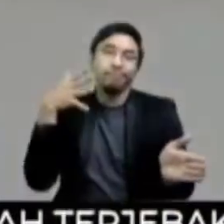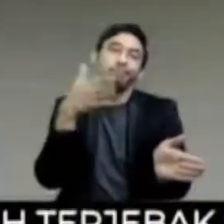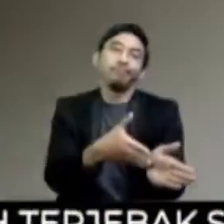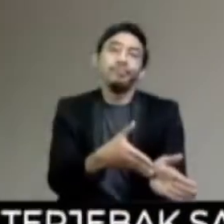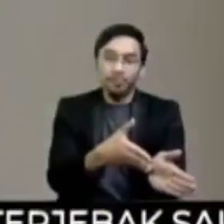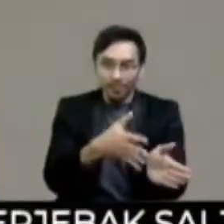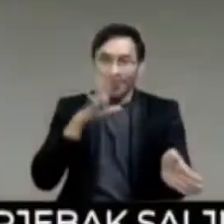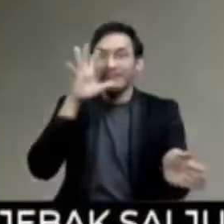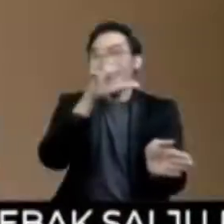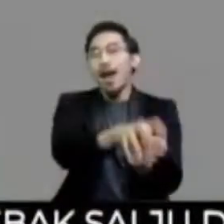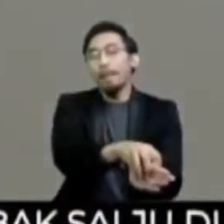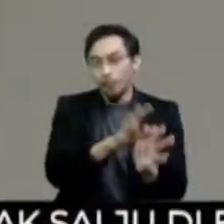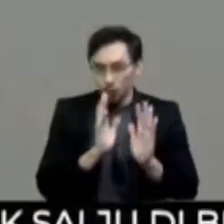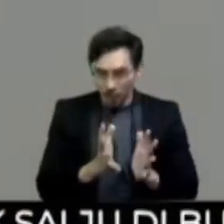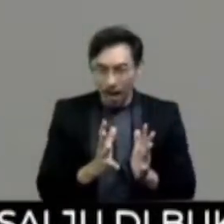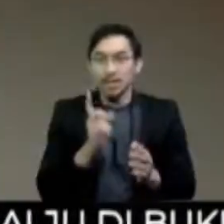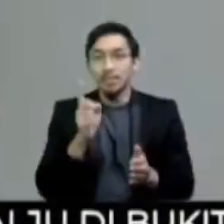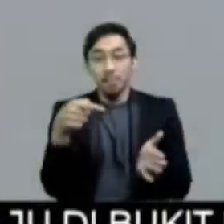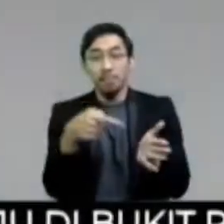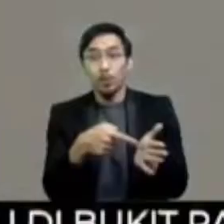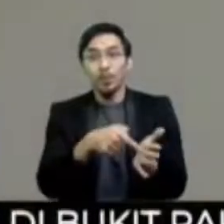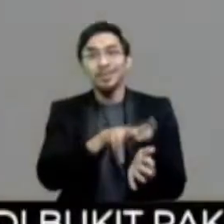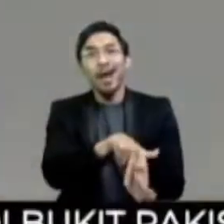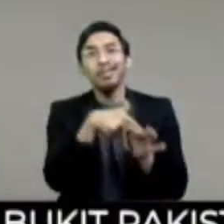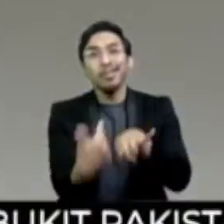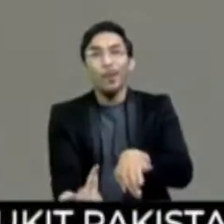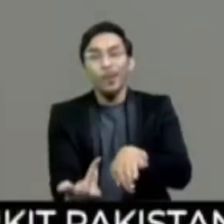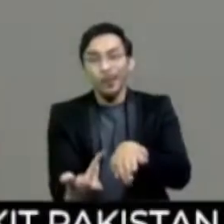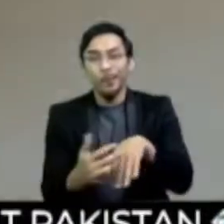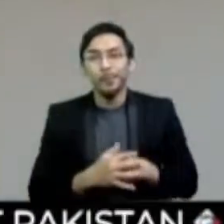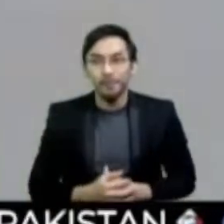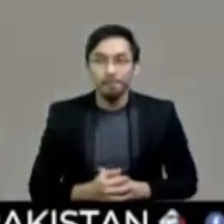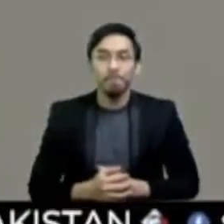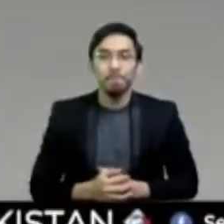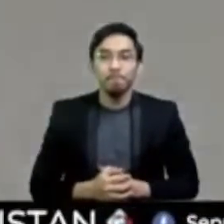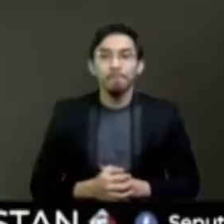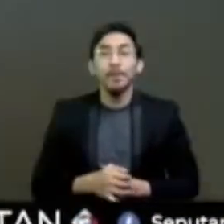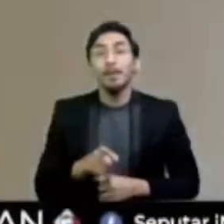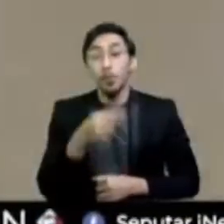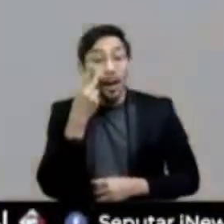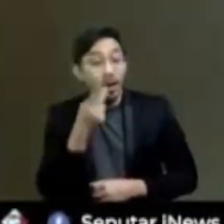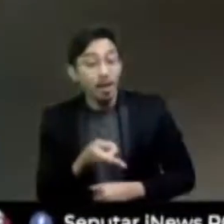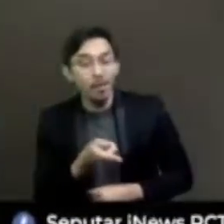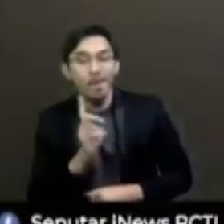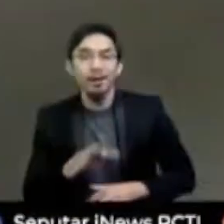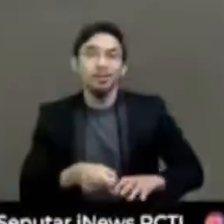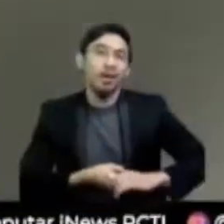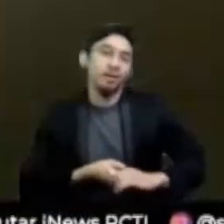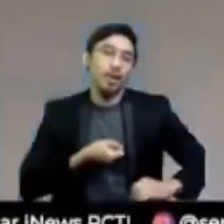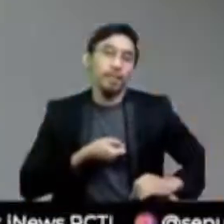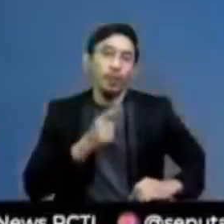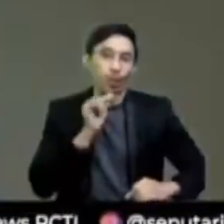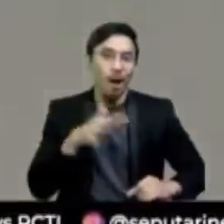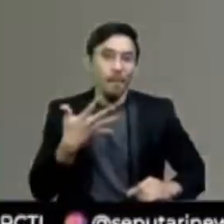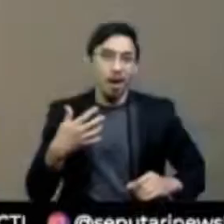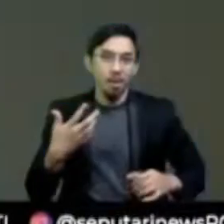dekat flyover Kranji, Bekasi Barat. Warga menemukan senjata tajam diduga dipakai pelaku untuk aksi tawuran. Bersama dua